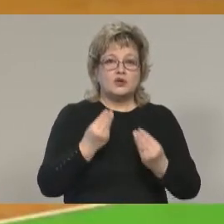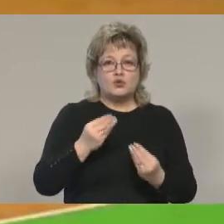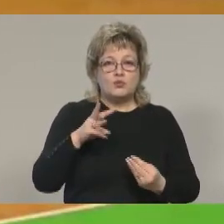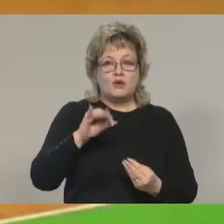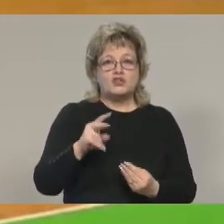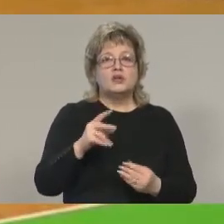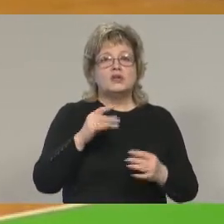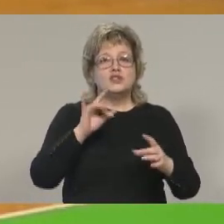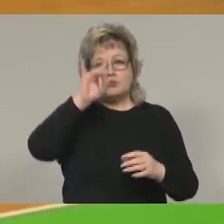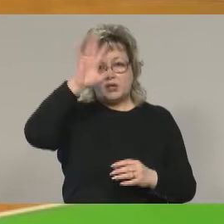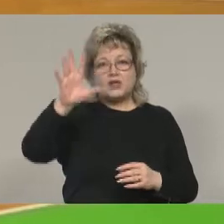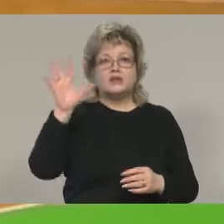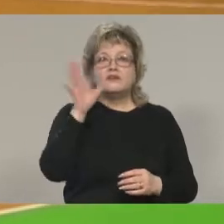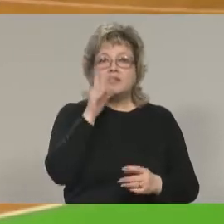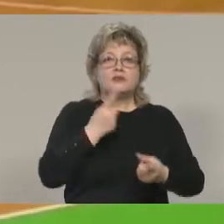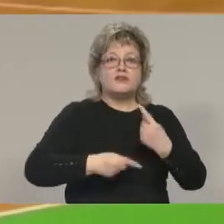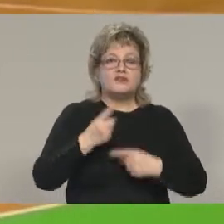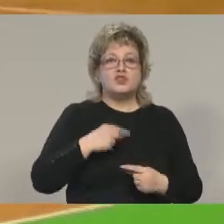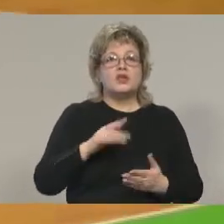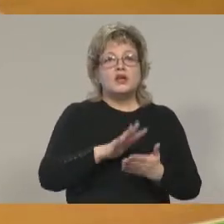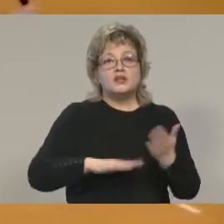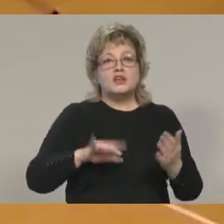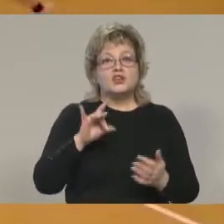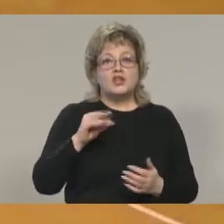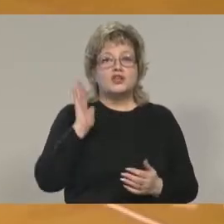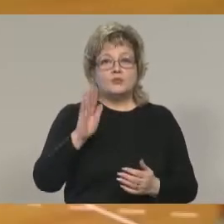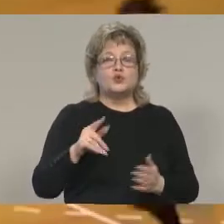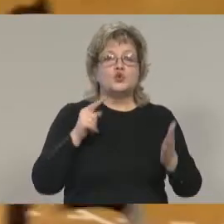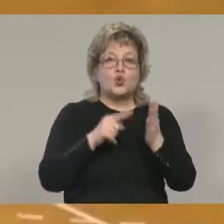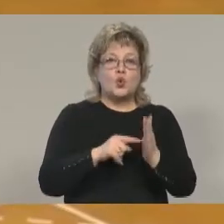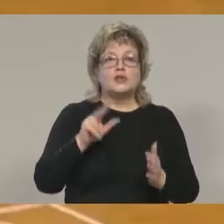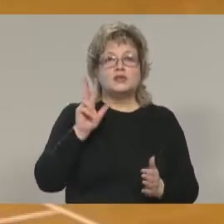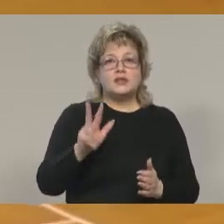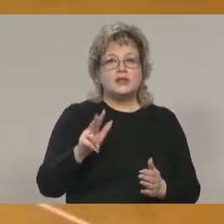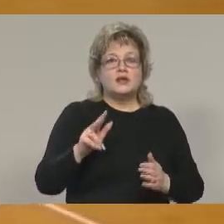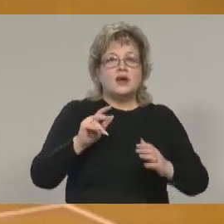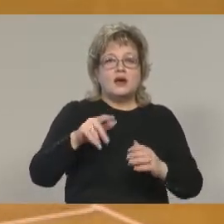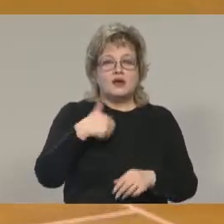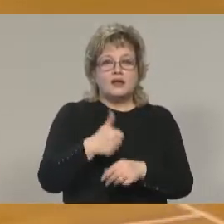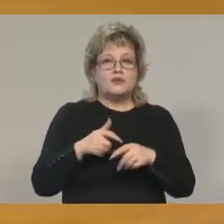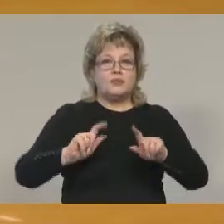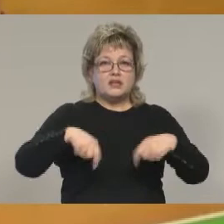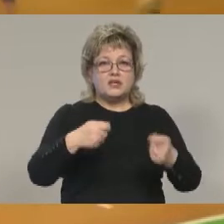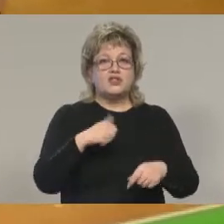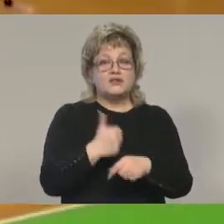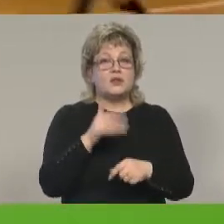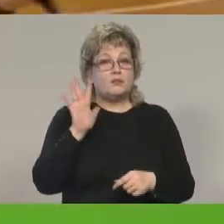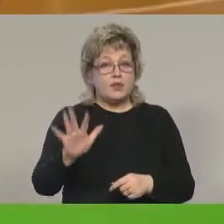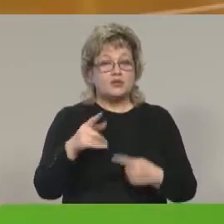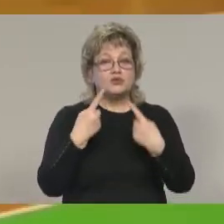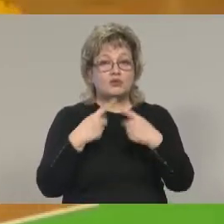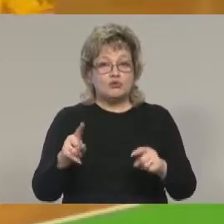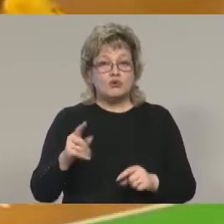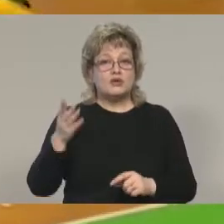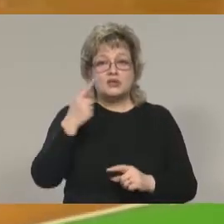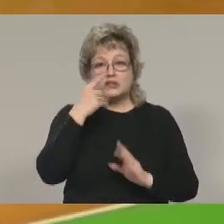командой чемпионата – самое время для возвращения. Дальше у Регины будут гол и 3 голевые передачи. Еще больше – 5 передач у другой